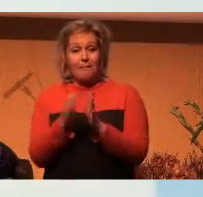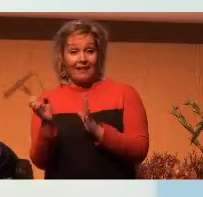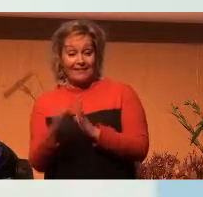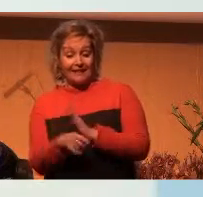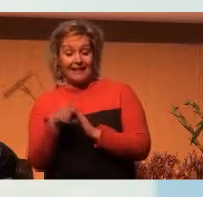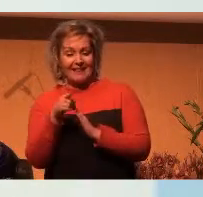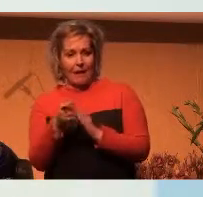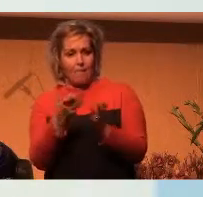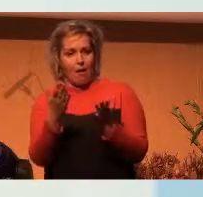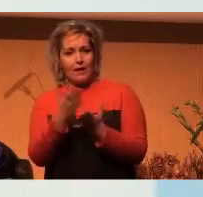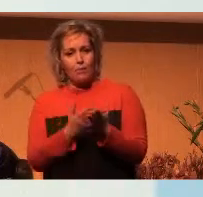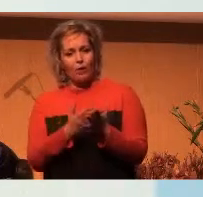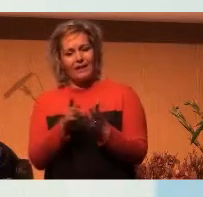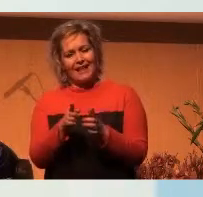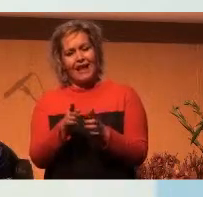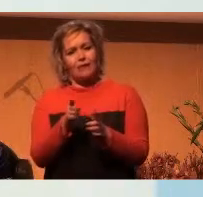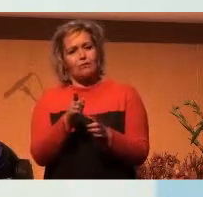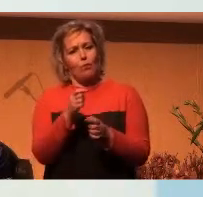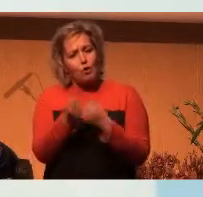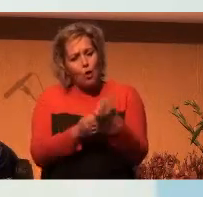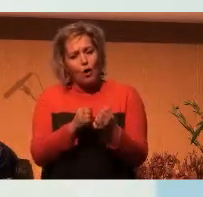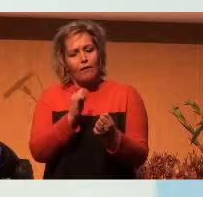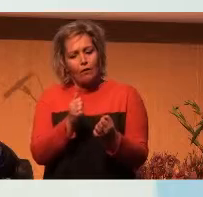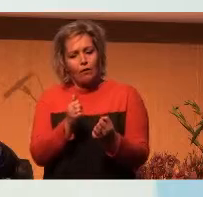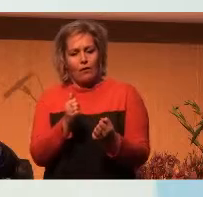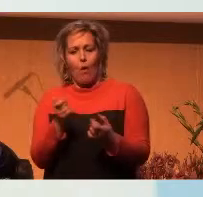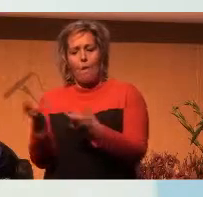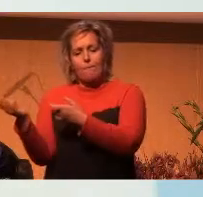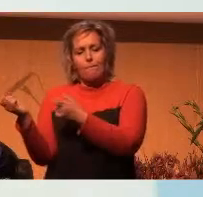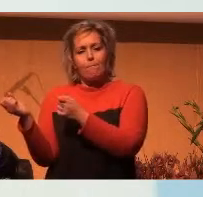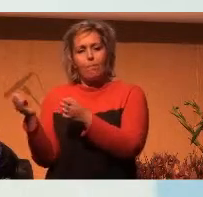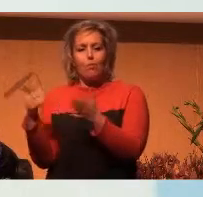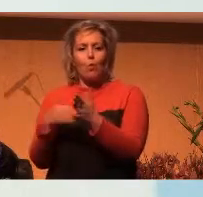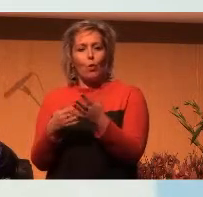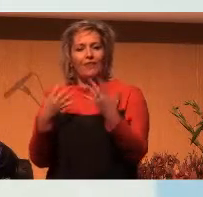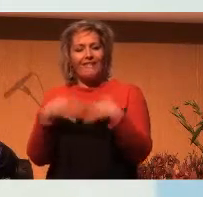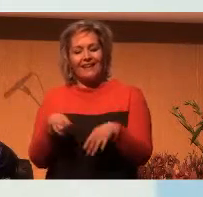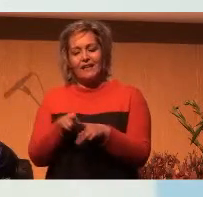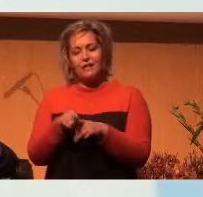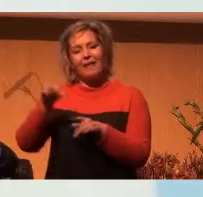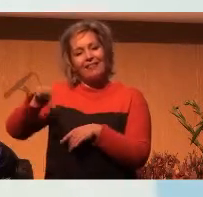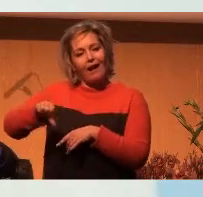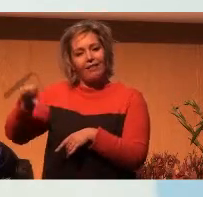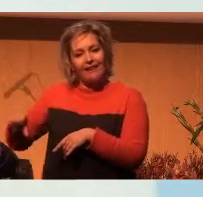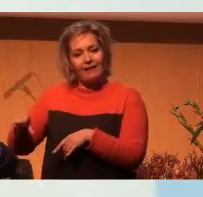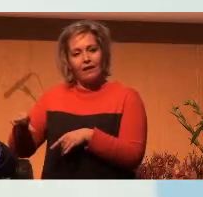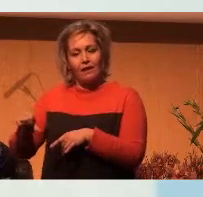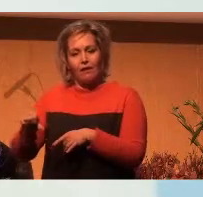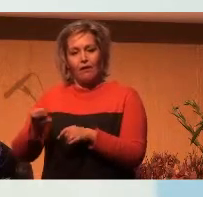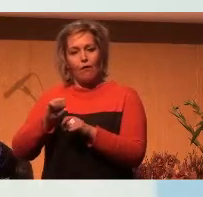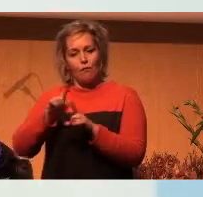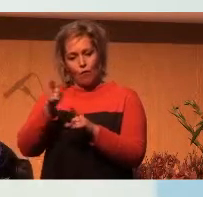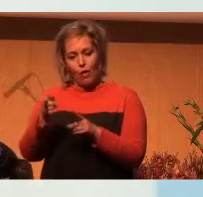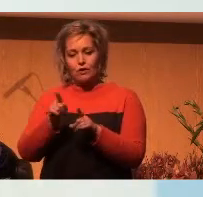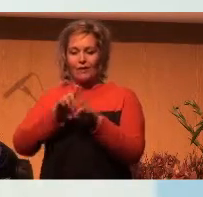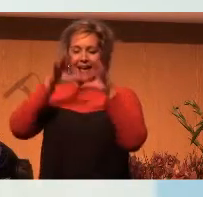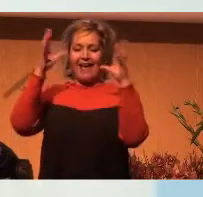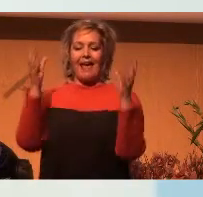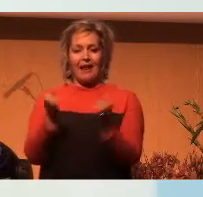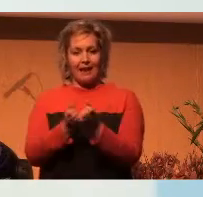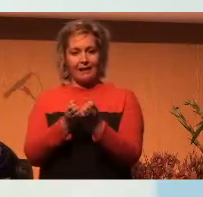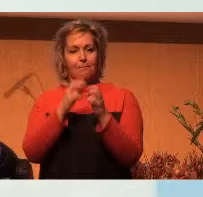Brukermedvirkning er på mange måter grepet vi kan ta for å motvirke de negative sidene ved dette, for å få til det helhetlige